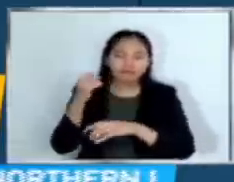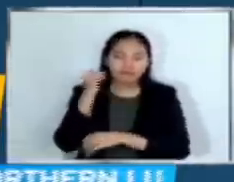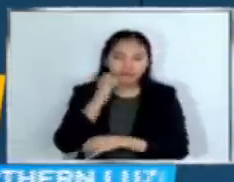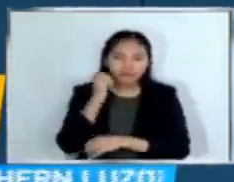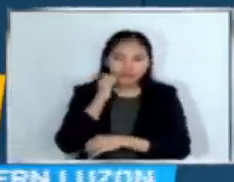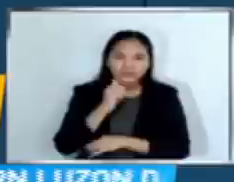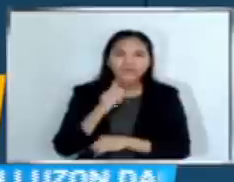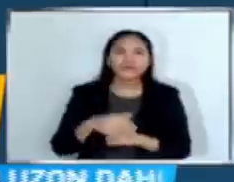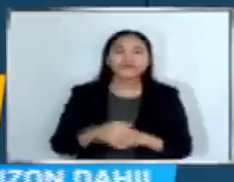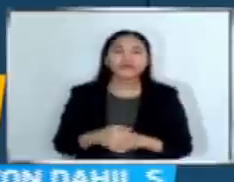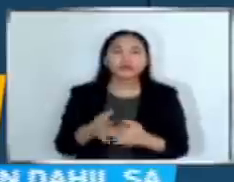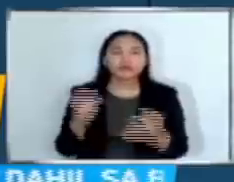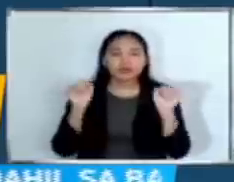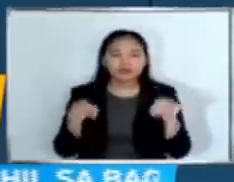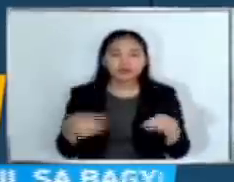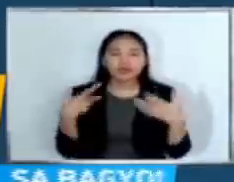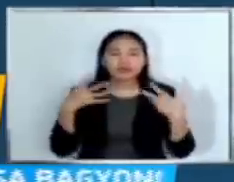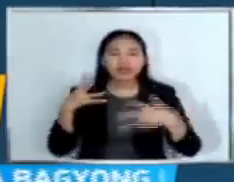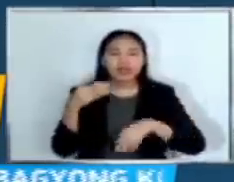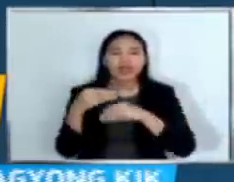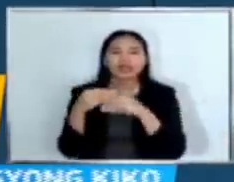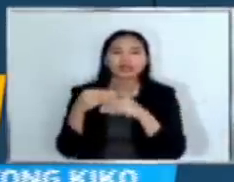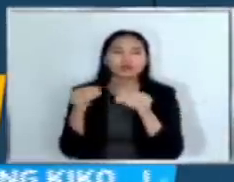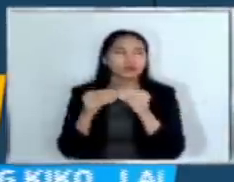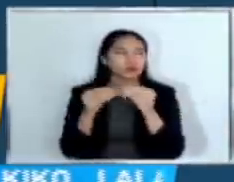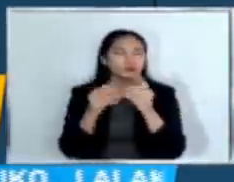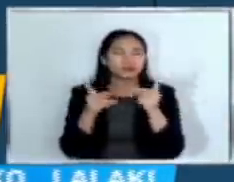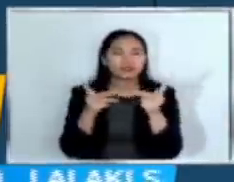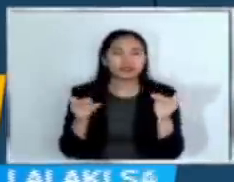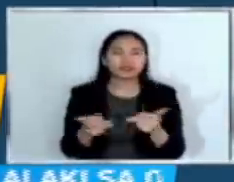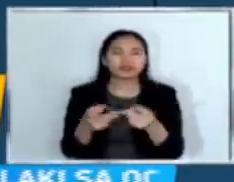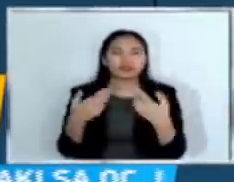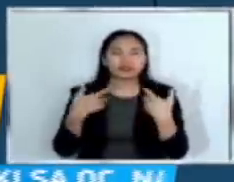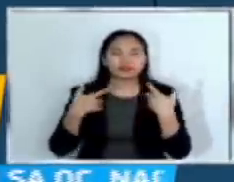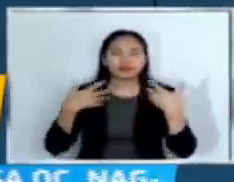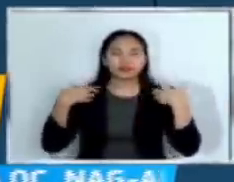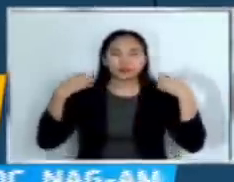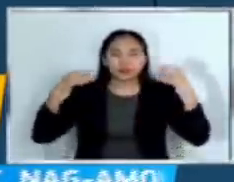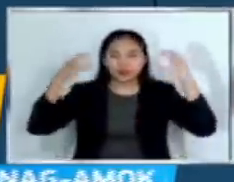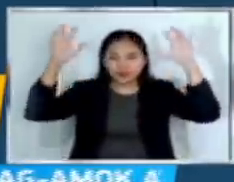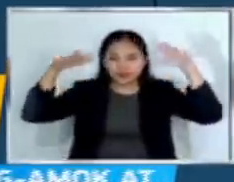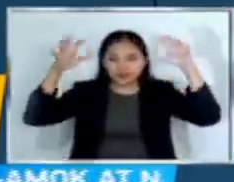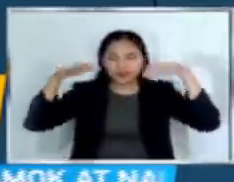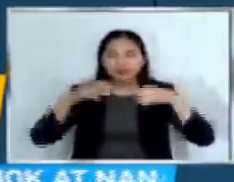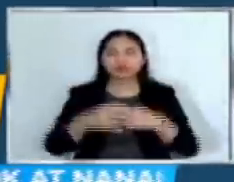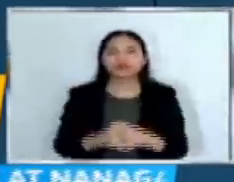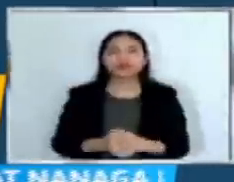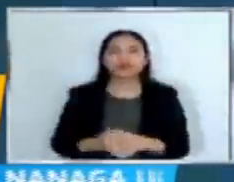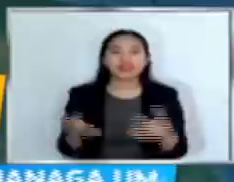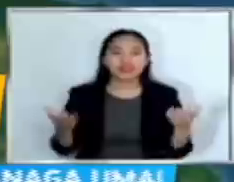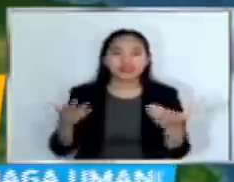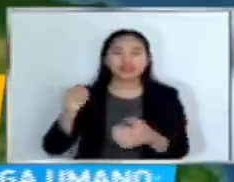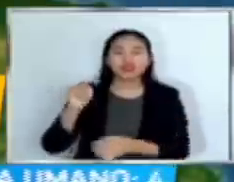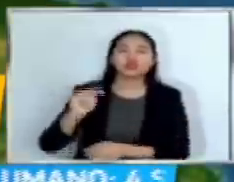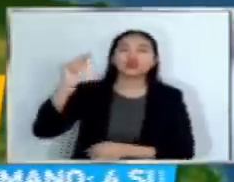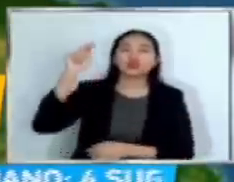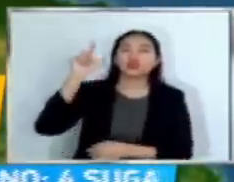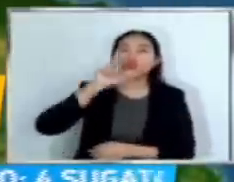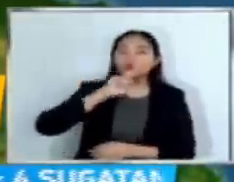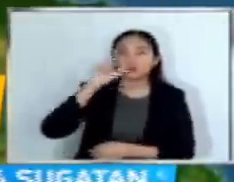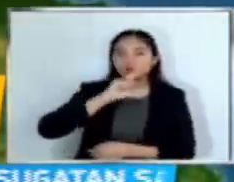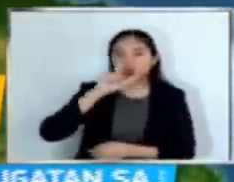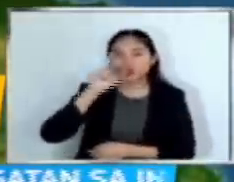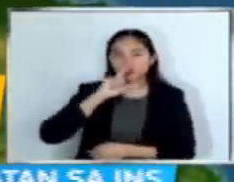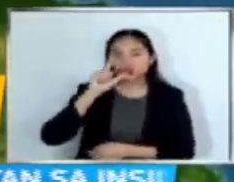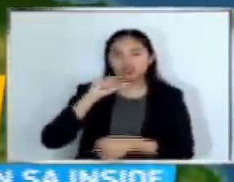lugar na magkakaroon ng warning signal. Posible tayo magkaroon ng mas mataas na warning signal dito nga sa northern zone area. Sana po,